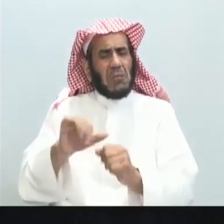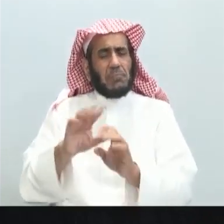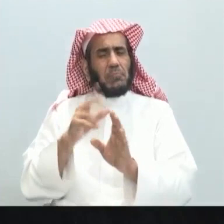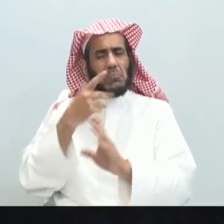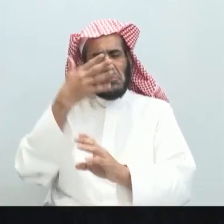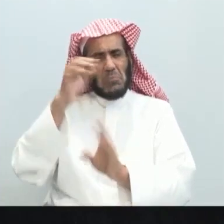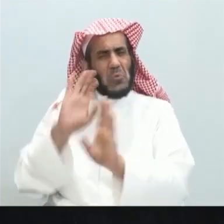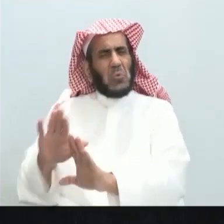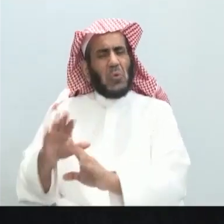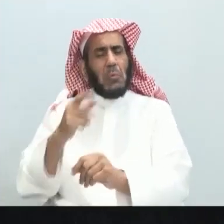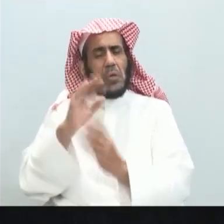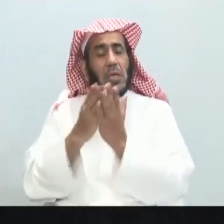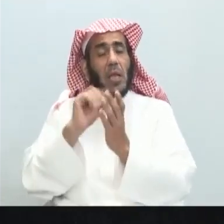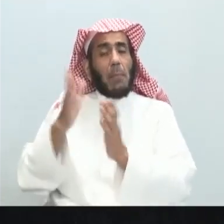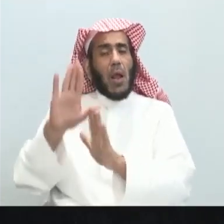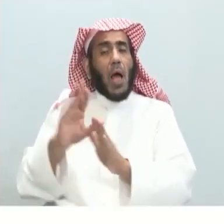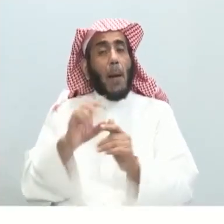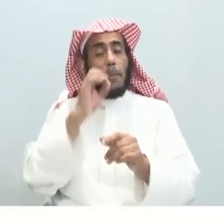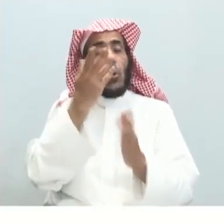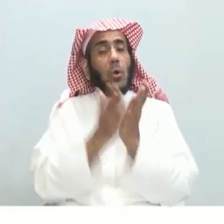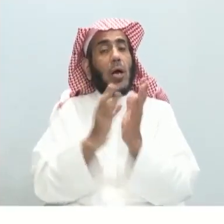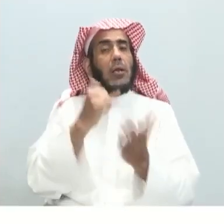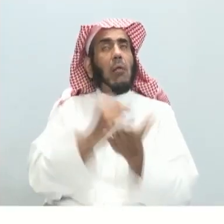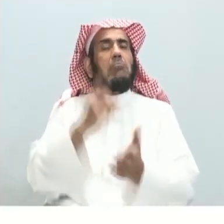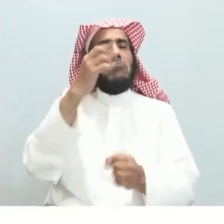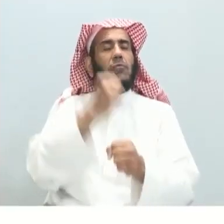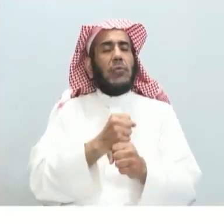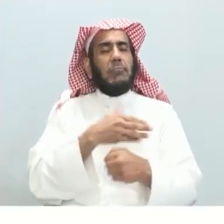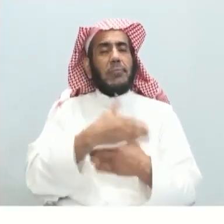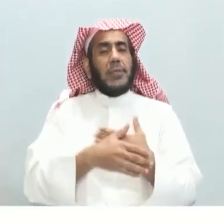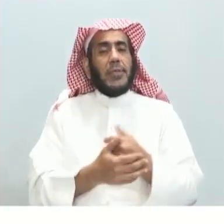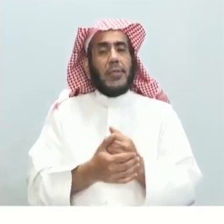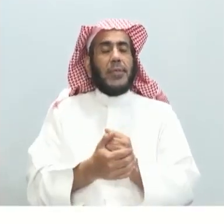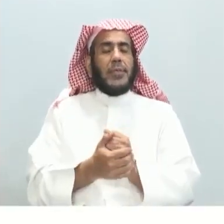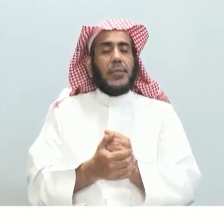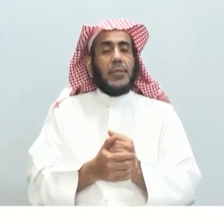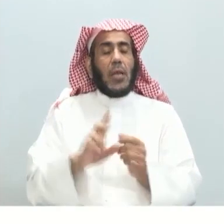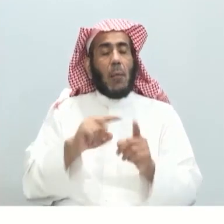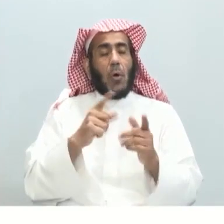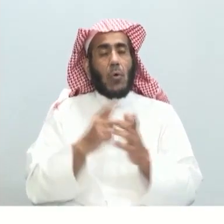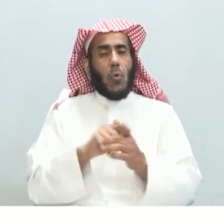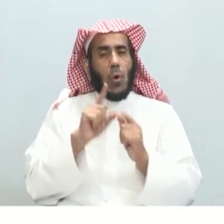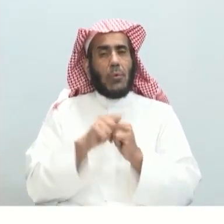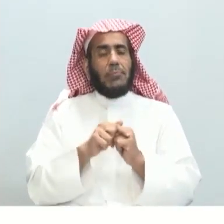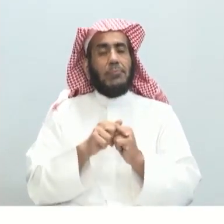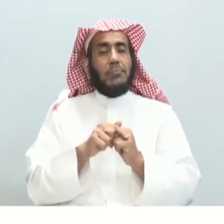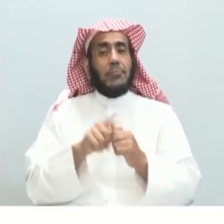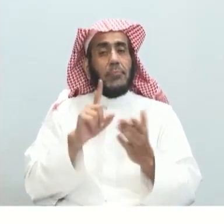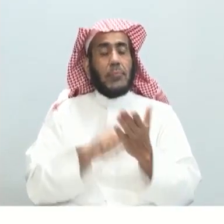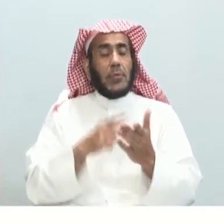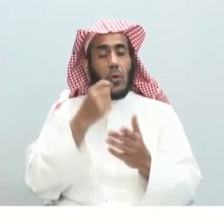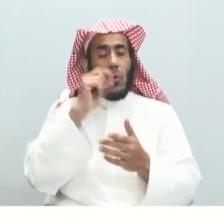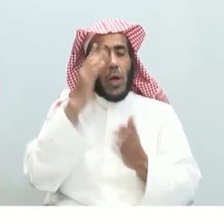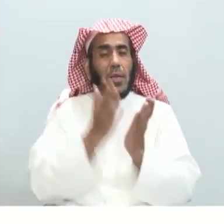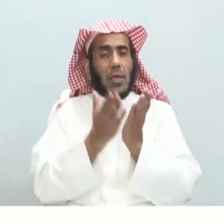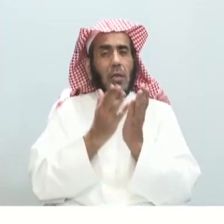استحفظوا من كتاب الله ايضا ناتي الى هذا الامر الاخر وهو ان القران